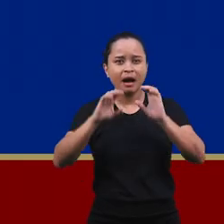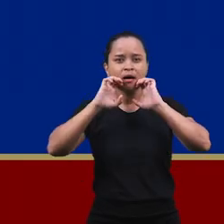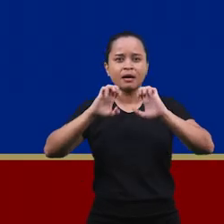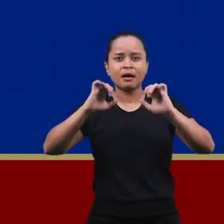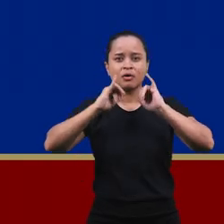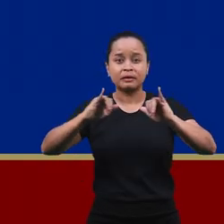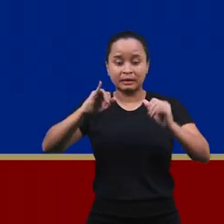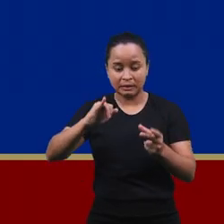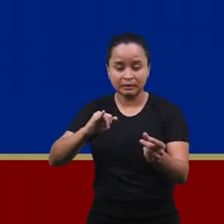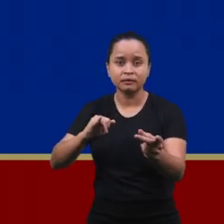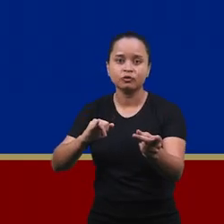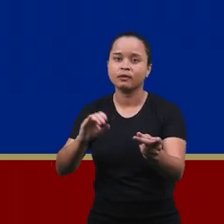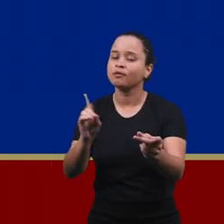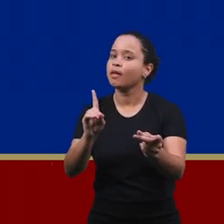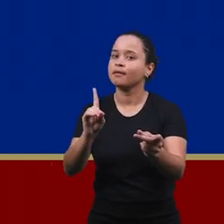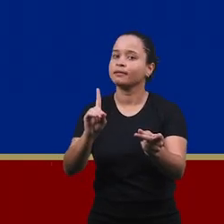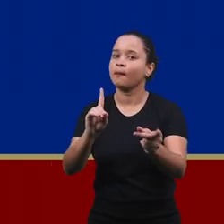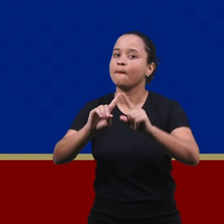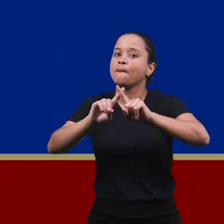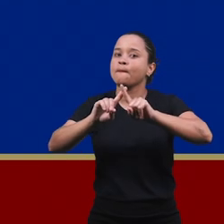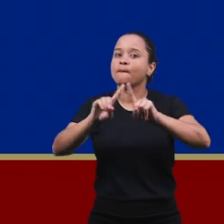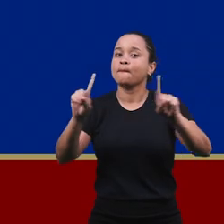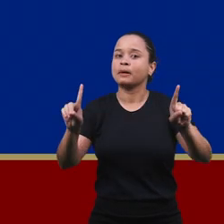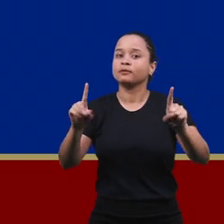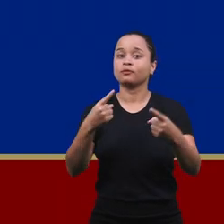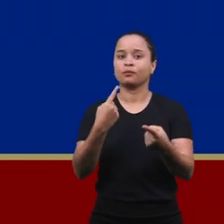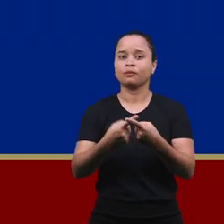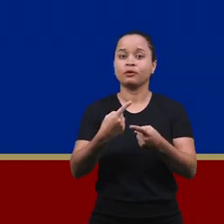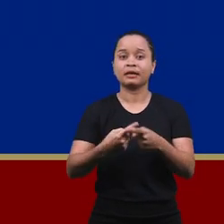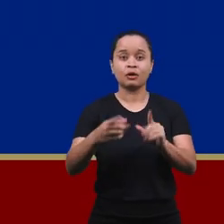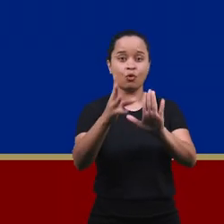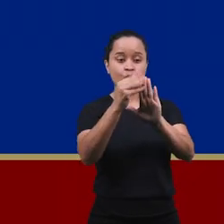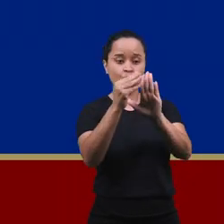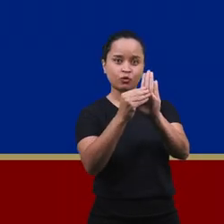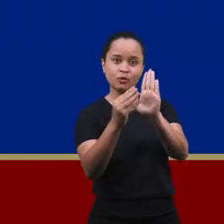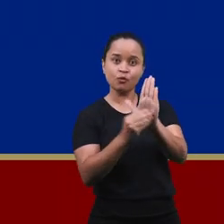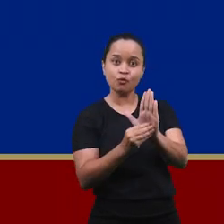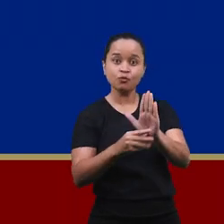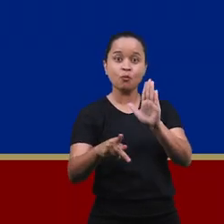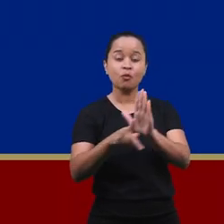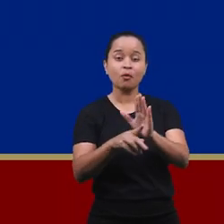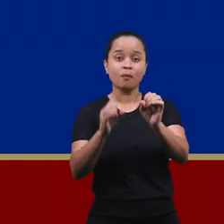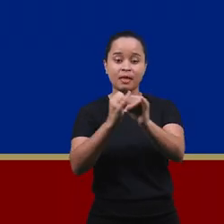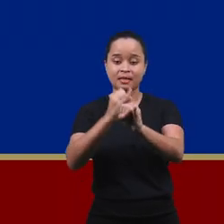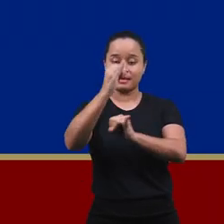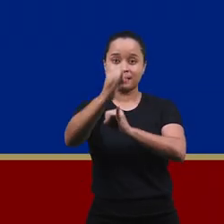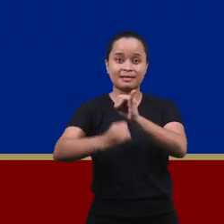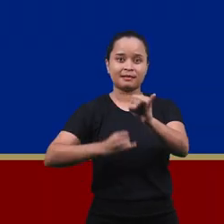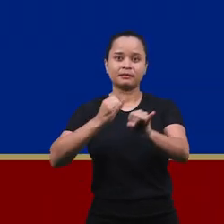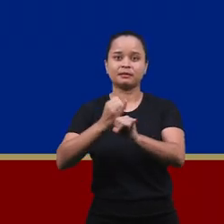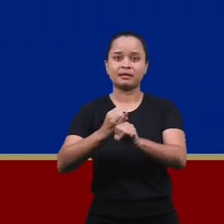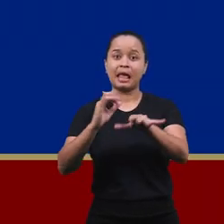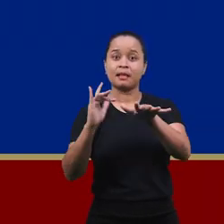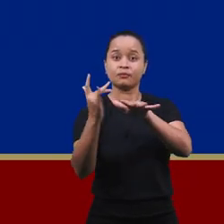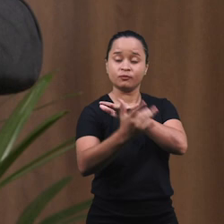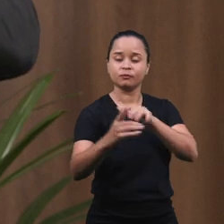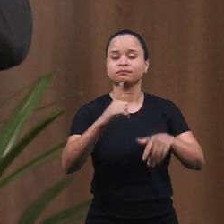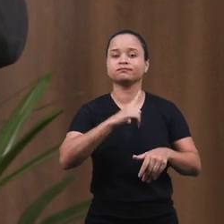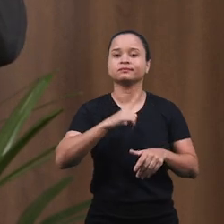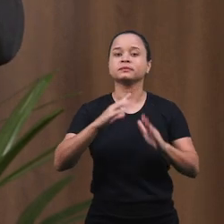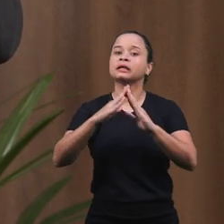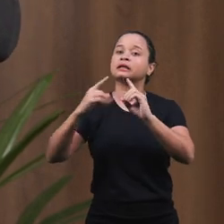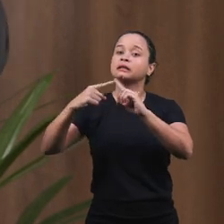la programmation en annonçant l'évangile éternel, mais de tout le contenu online de l'Église chrétienne